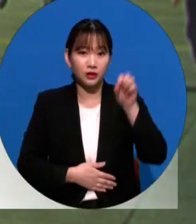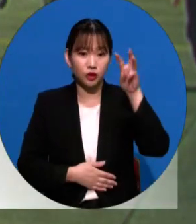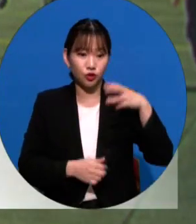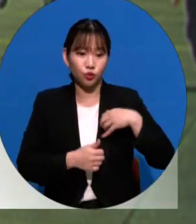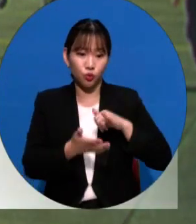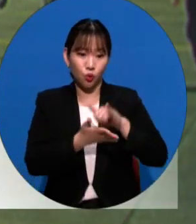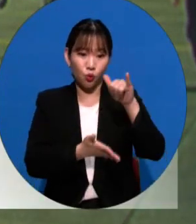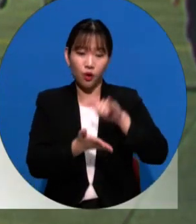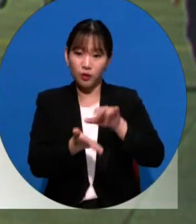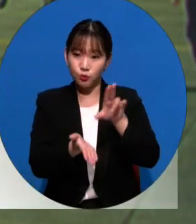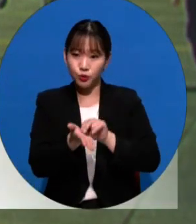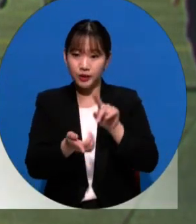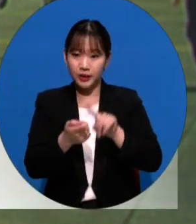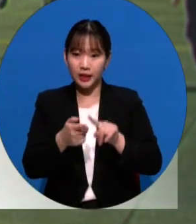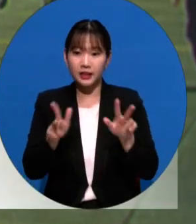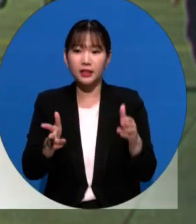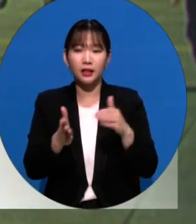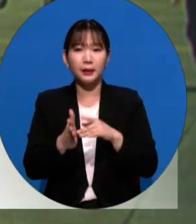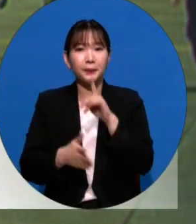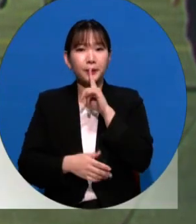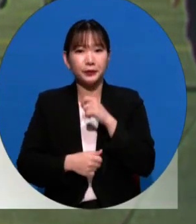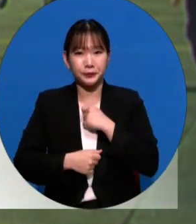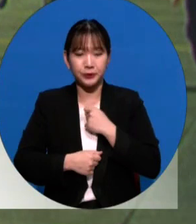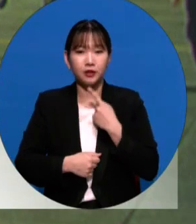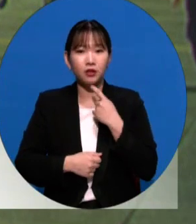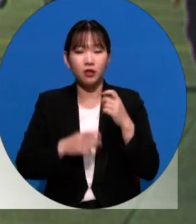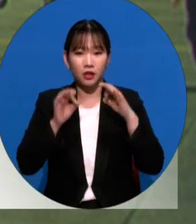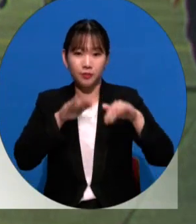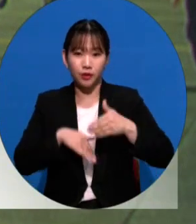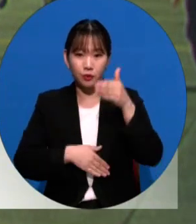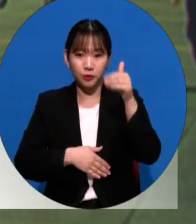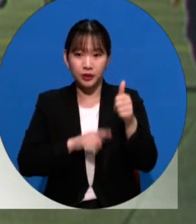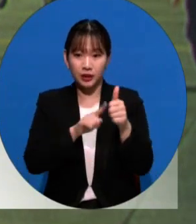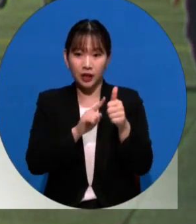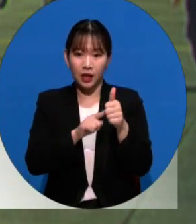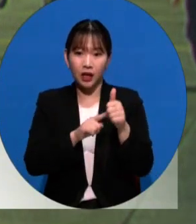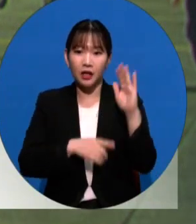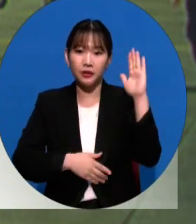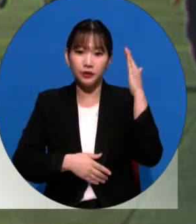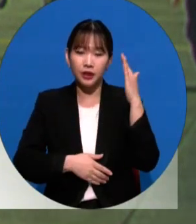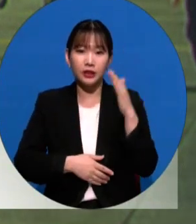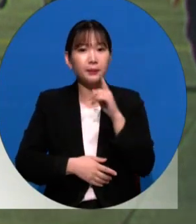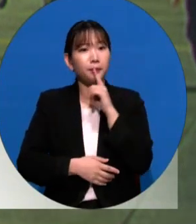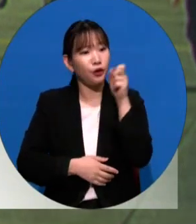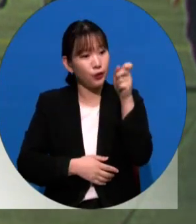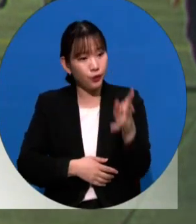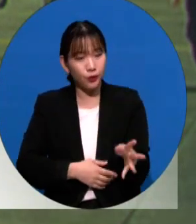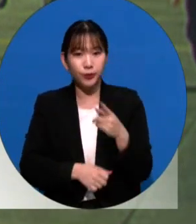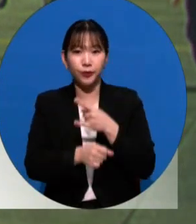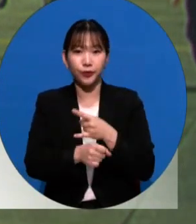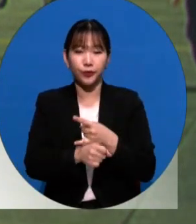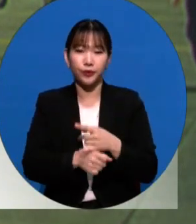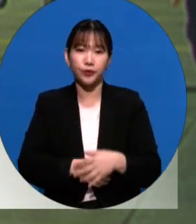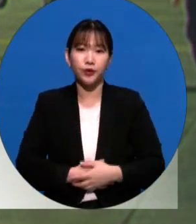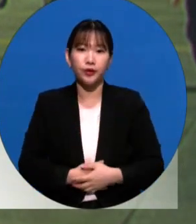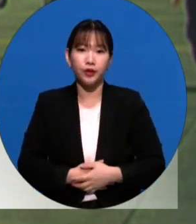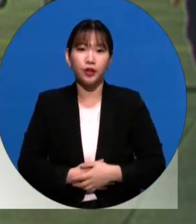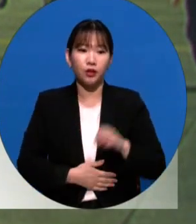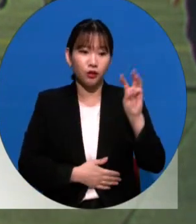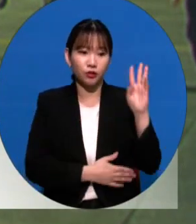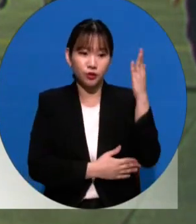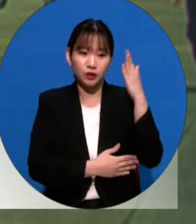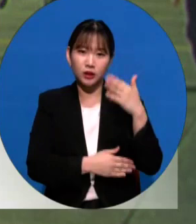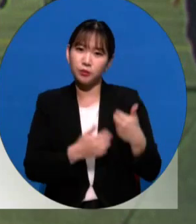광주 군공항 문제에 대해 그동안 말을 아껴왔던 김영록 전남지사가 최근 언급을 자주 하고 있습니다.